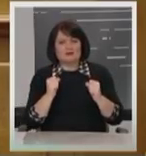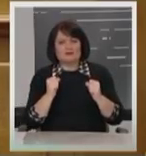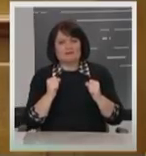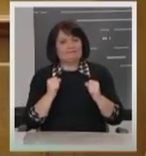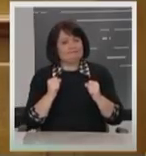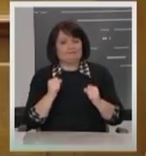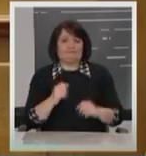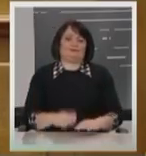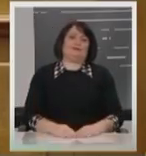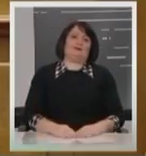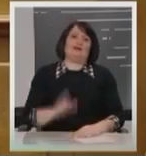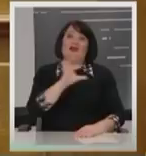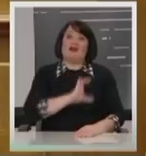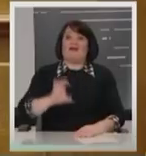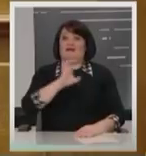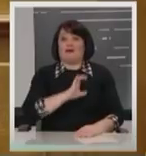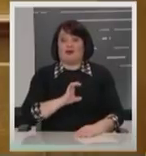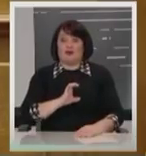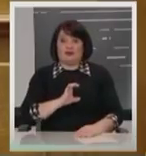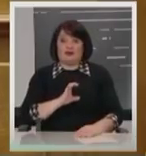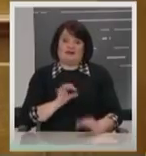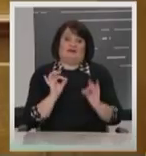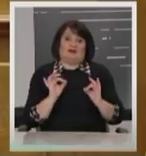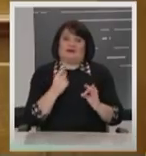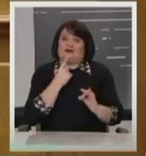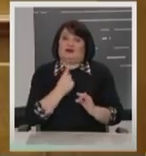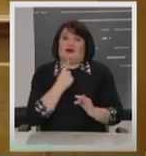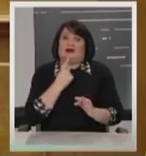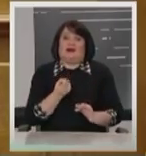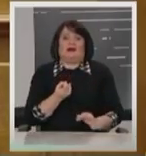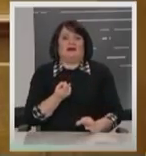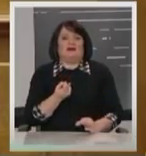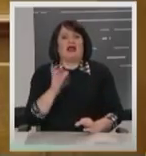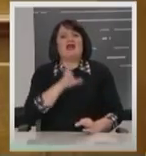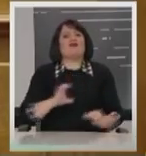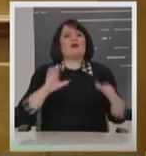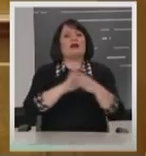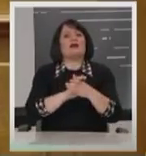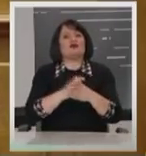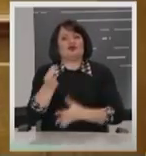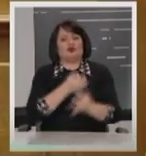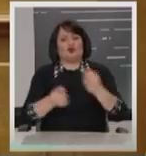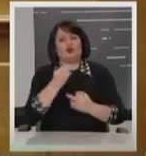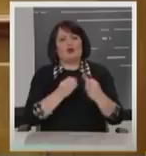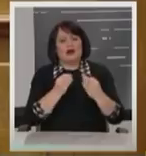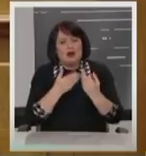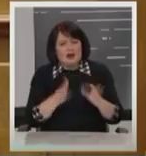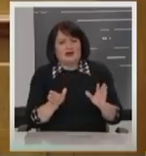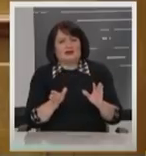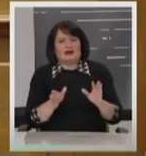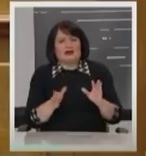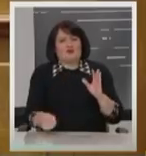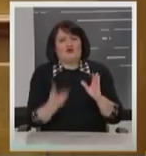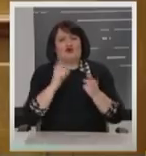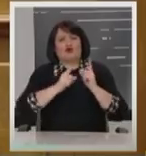Στην Ευρώπη βεβαίως το έχουν τούμπανο. Θα σας πω ότι στελέχη της Κομισιόν μιλάνε ανοιχτά για κάτι που μοιάζει με νέο μνημόνιο,